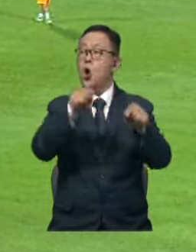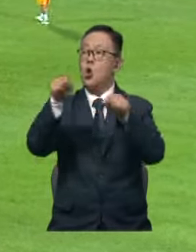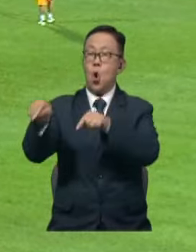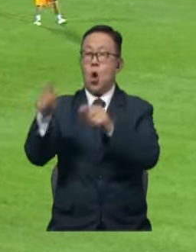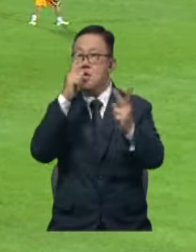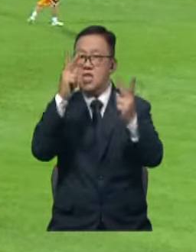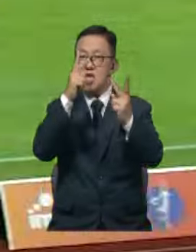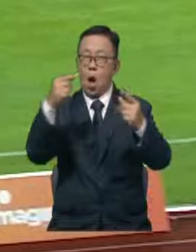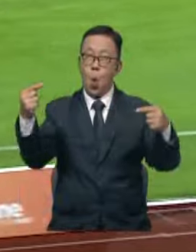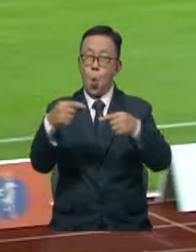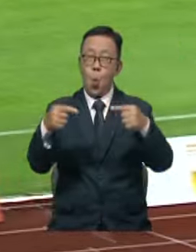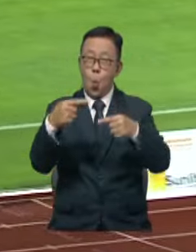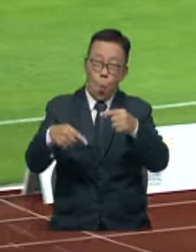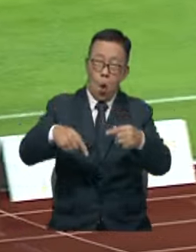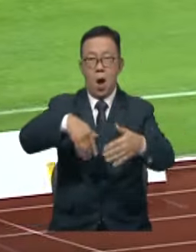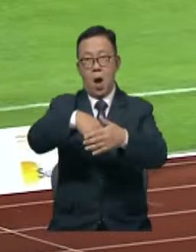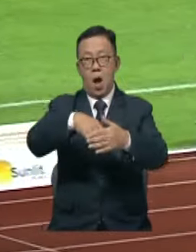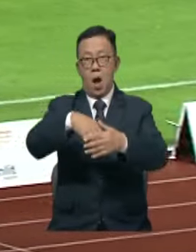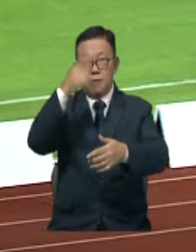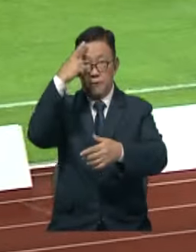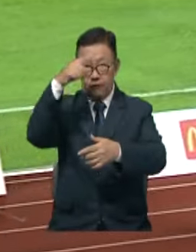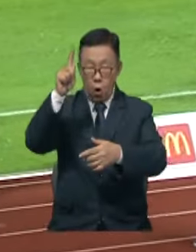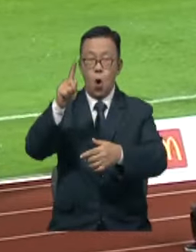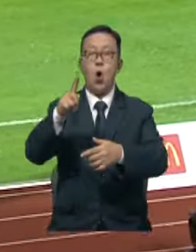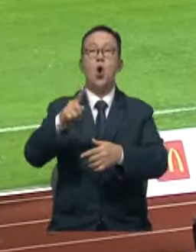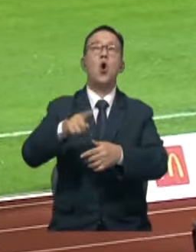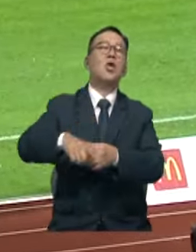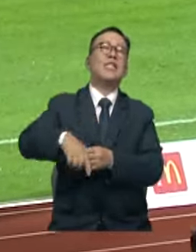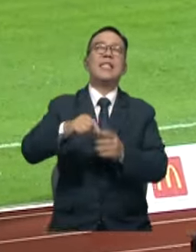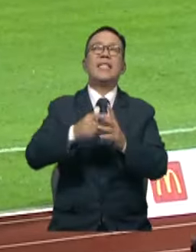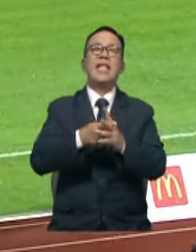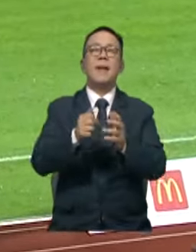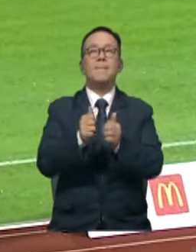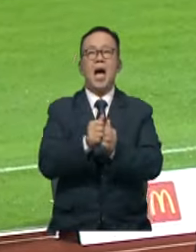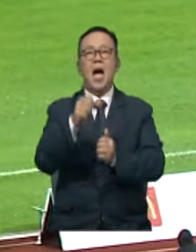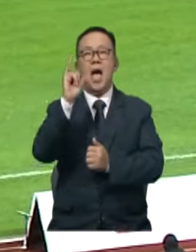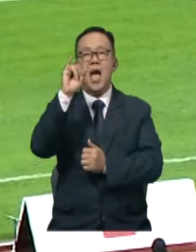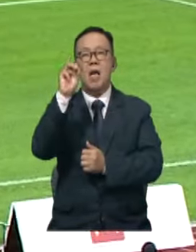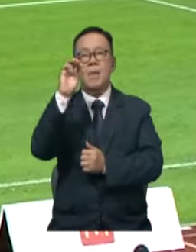berangkat menyaksikan perlawanan bola sepak bagi acara Pesta Bola Sepak Imagine.